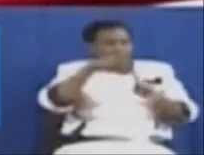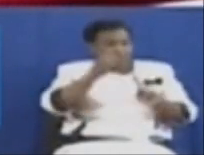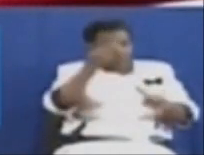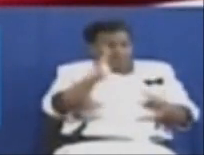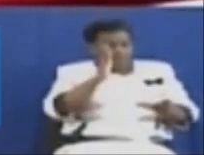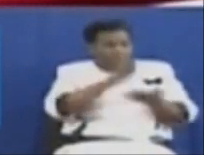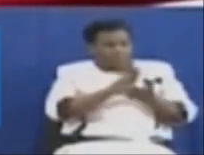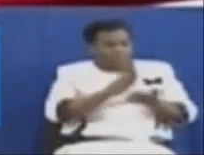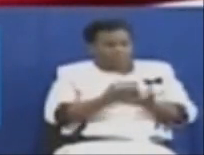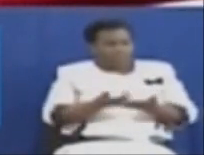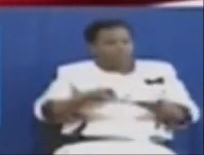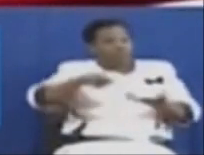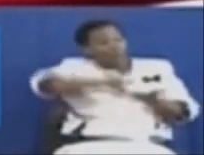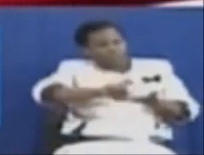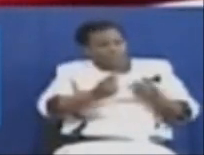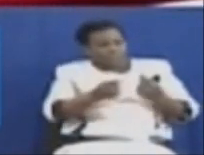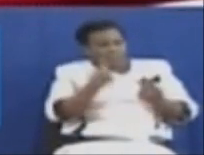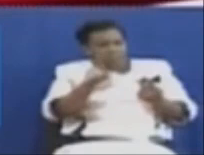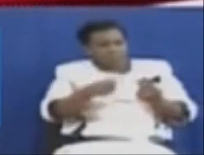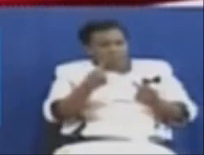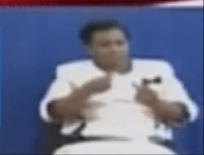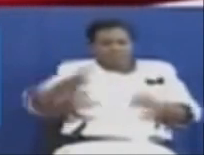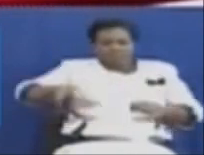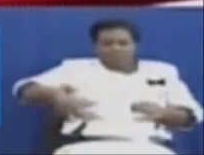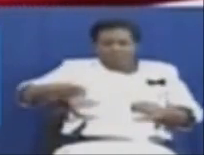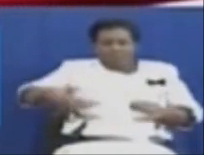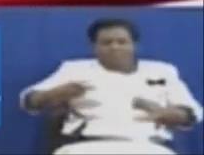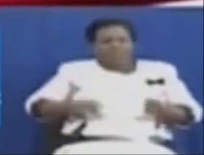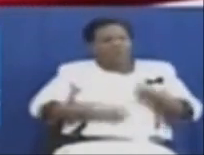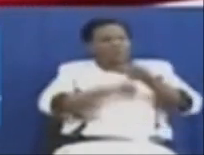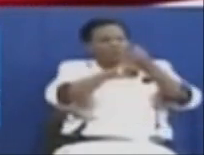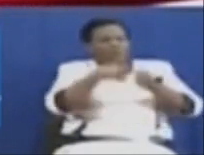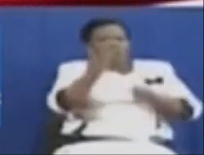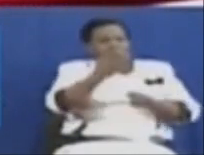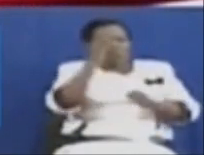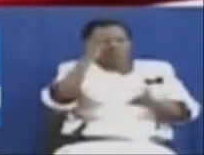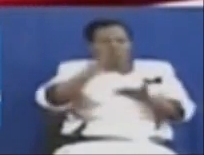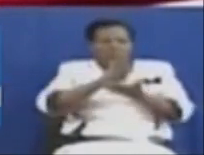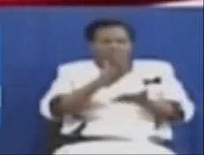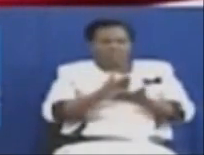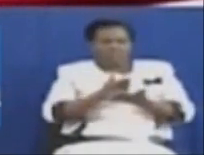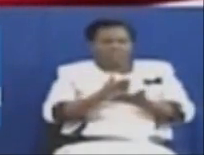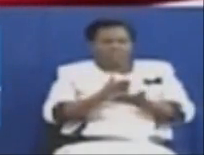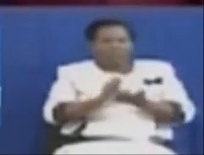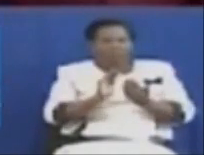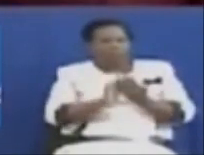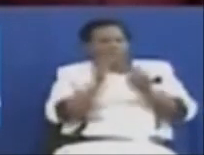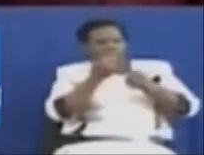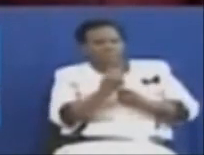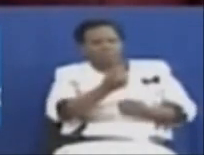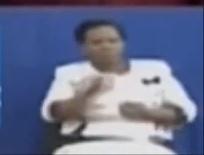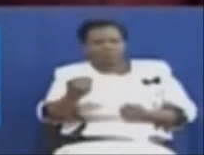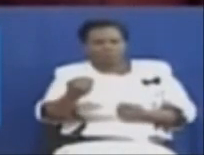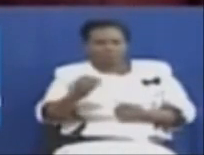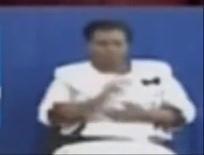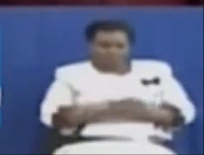mtoto ya mwaka 2008, lakini vile vile tuna sheria ya mtoto namba 21 ya mwaka 2009. Na katika sheria hii imeainisha